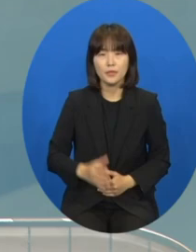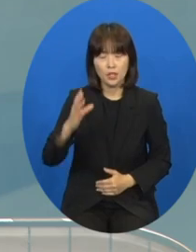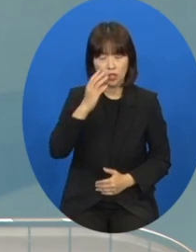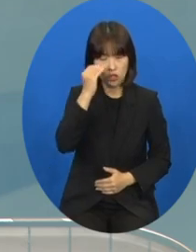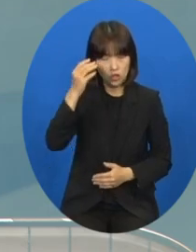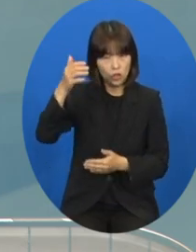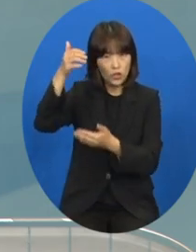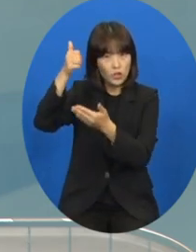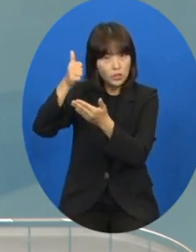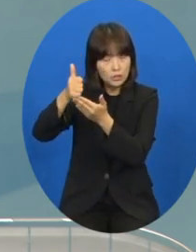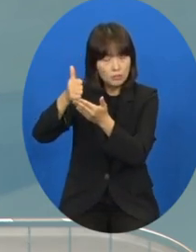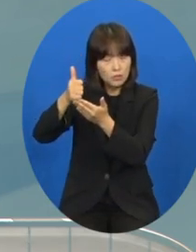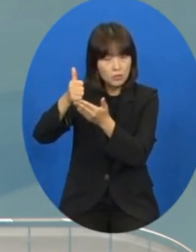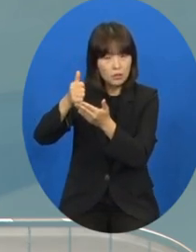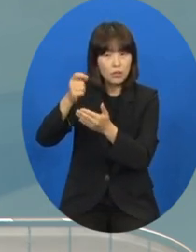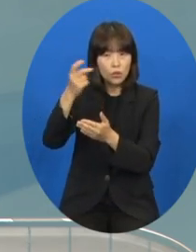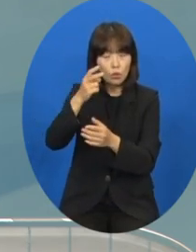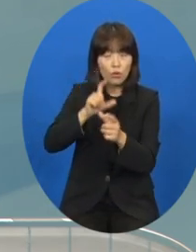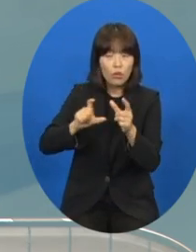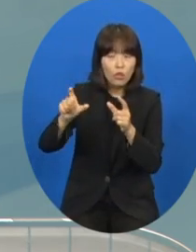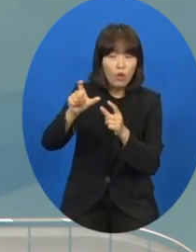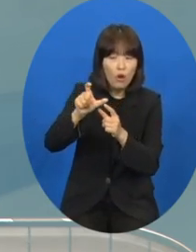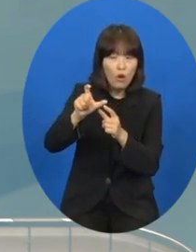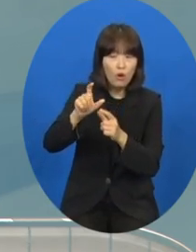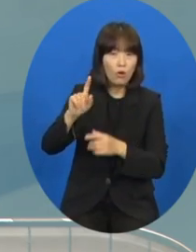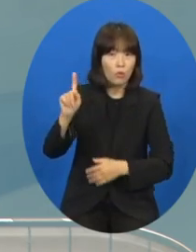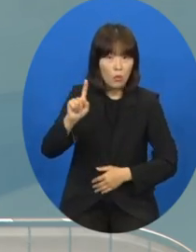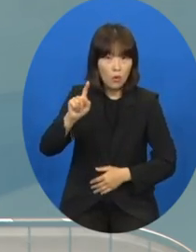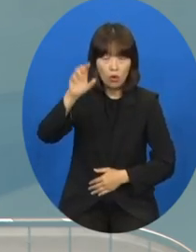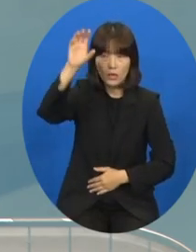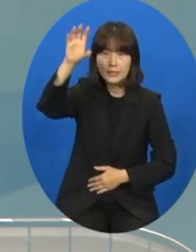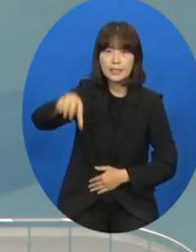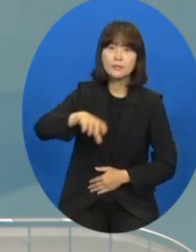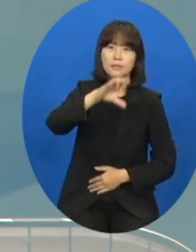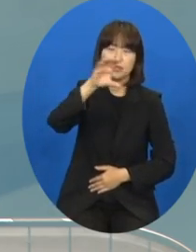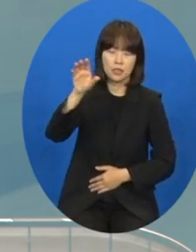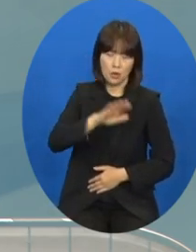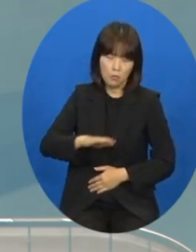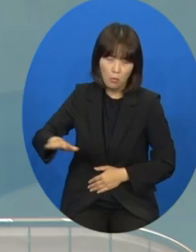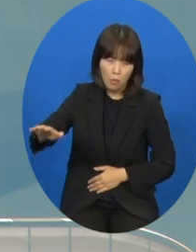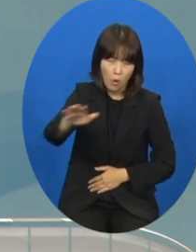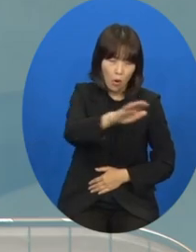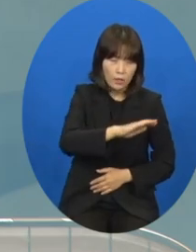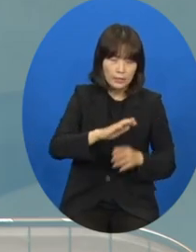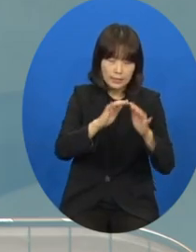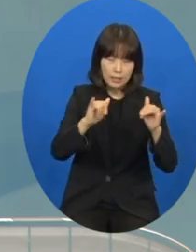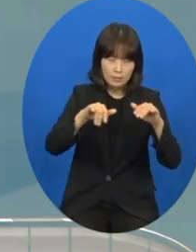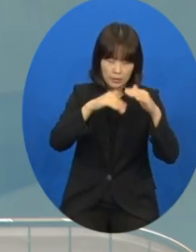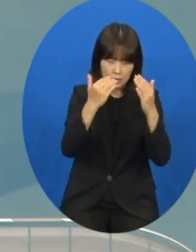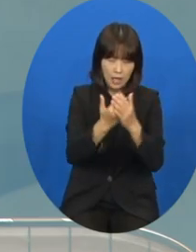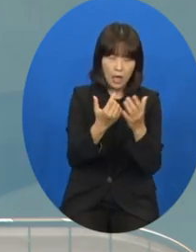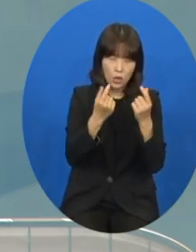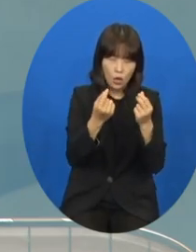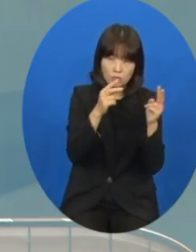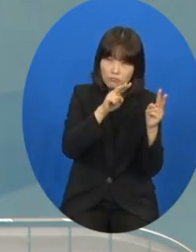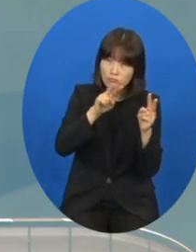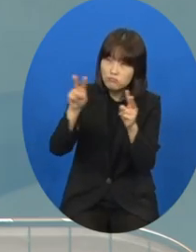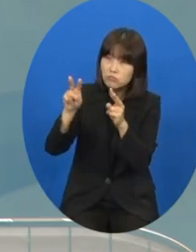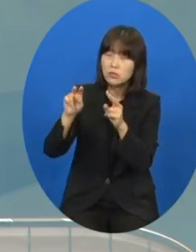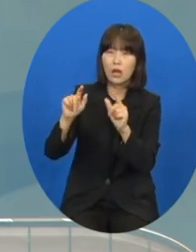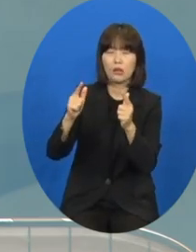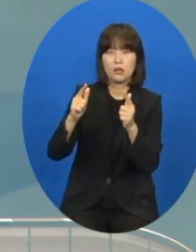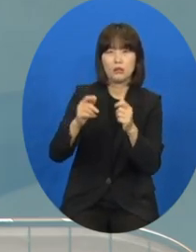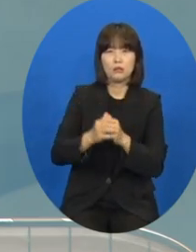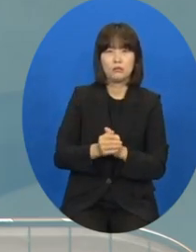성령께서는 거기서 하나 더 나갑니다. 십자가는 모든 사람들이 다 똑같이 보는 게 아니에요.